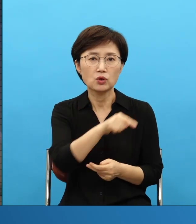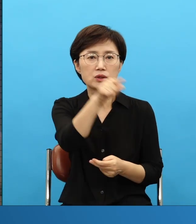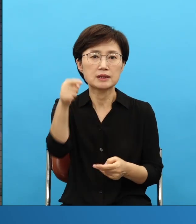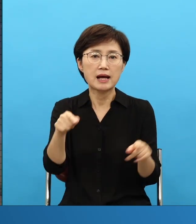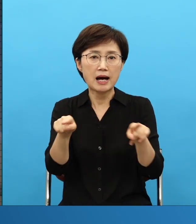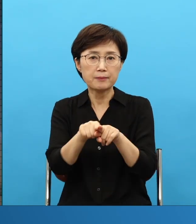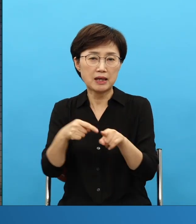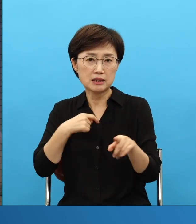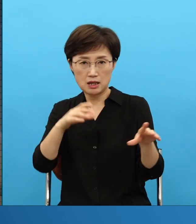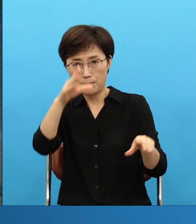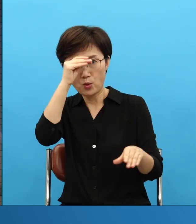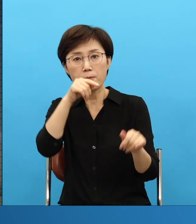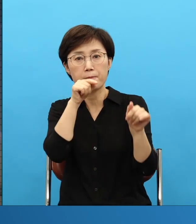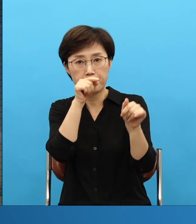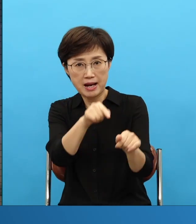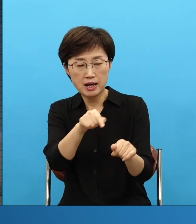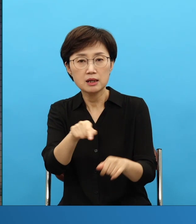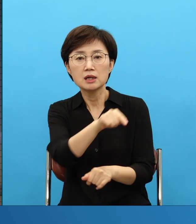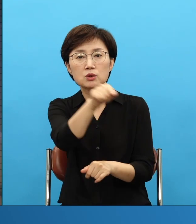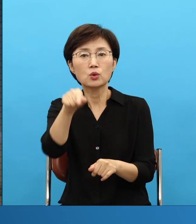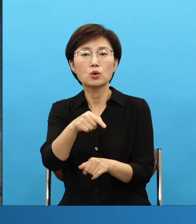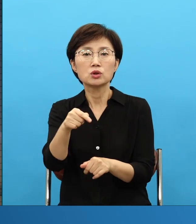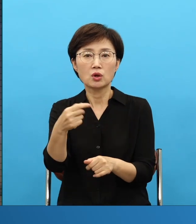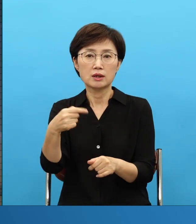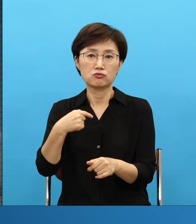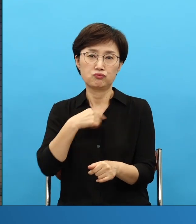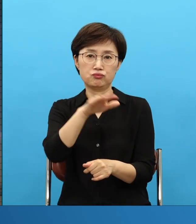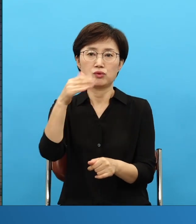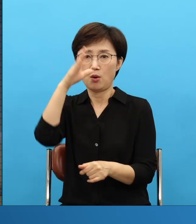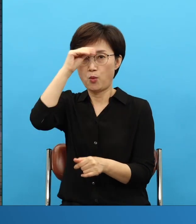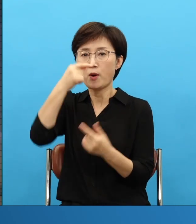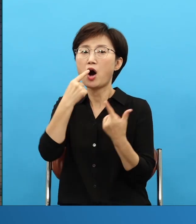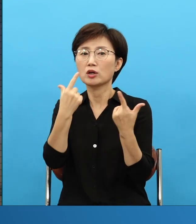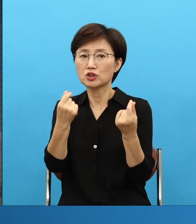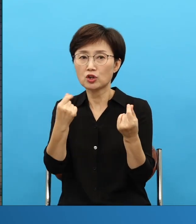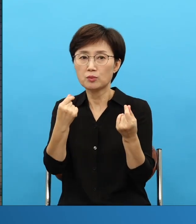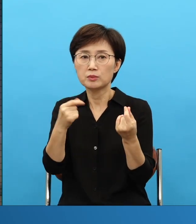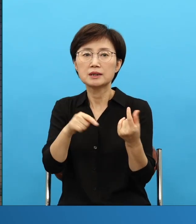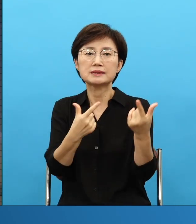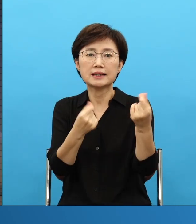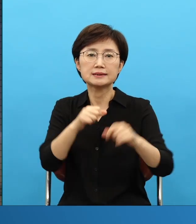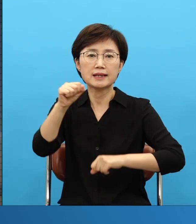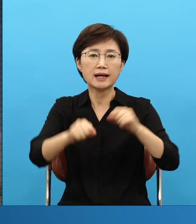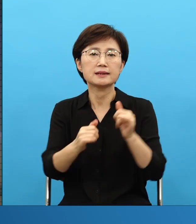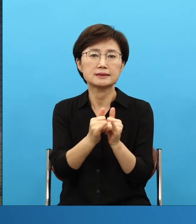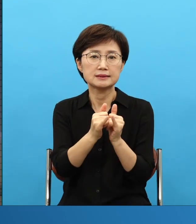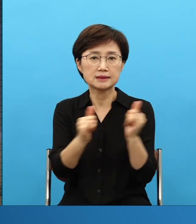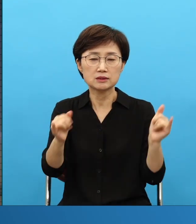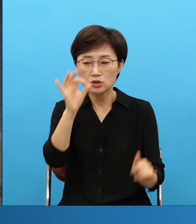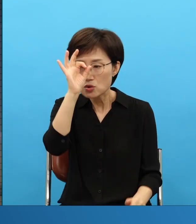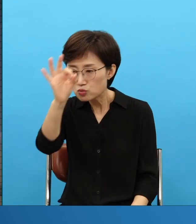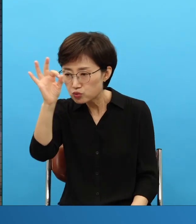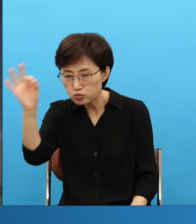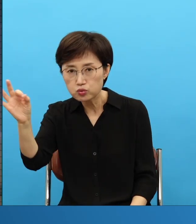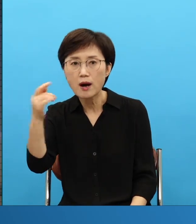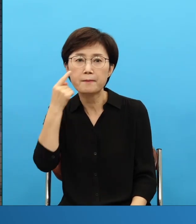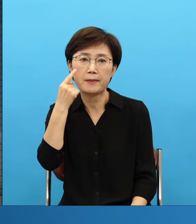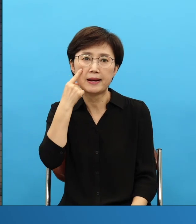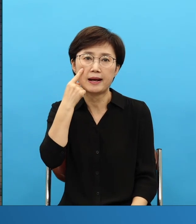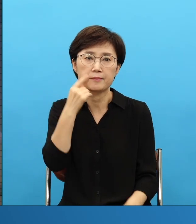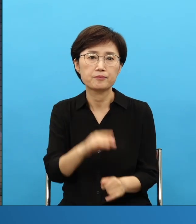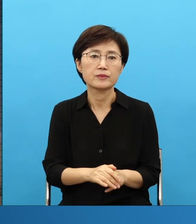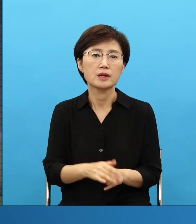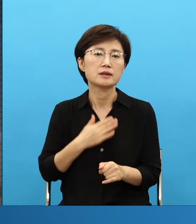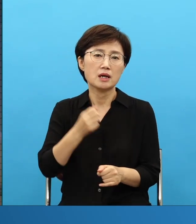너희는 함께 나를 본받으라. 그리고 너희가 우리를 본받은 것처럼 그와 같이 행하는 자들을